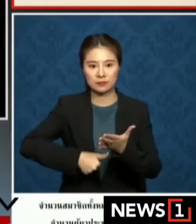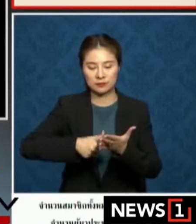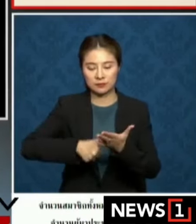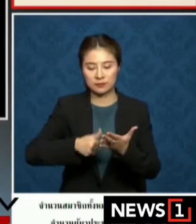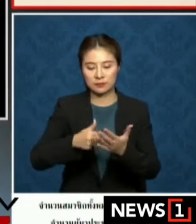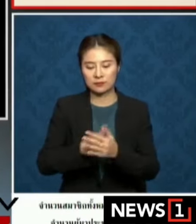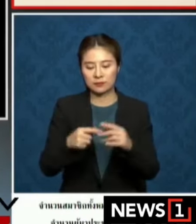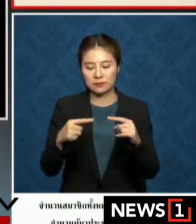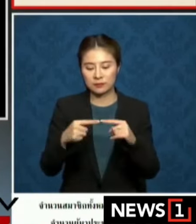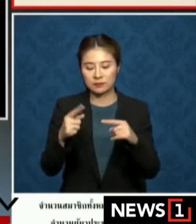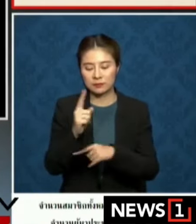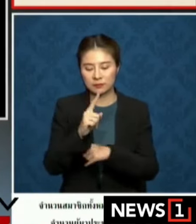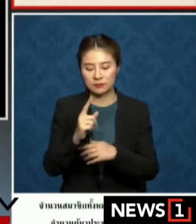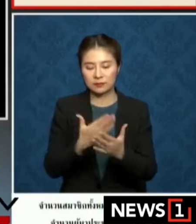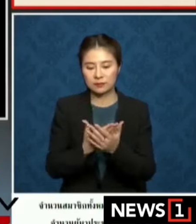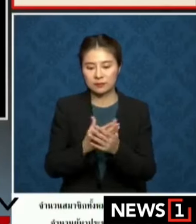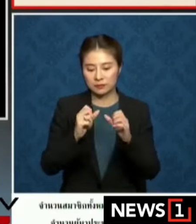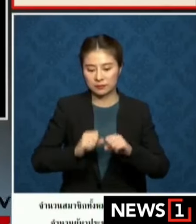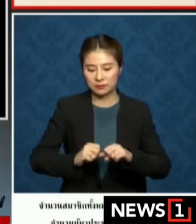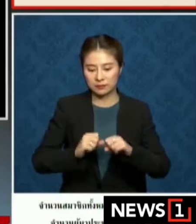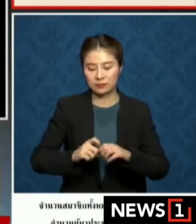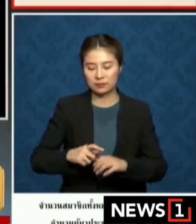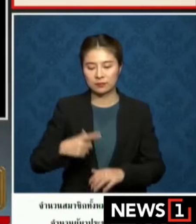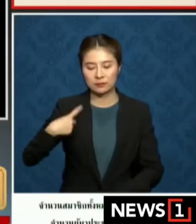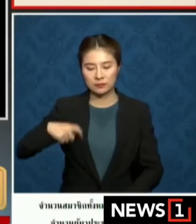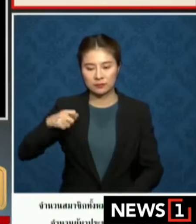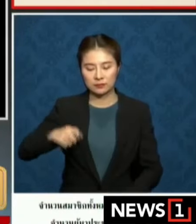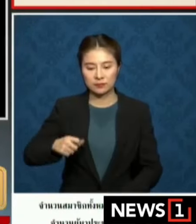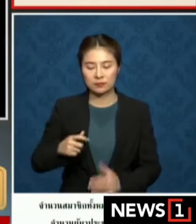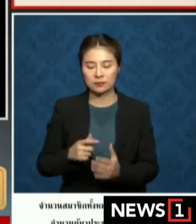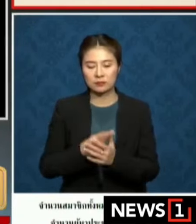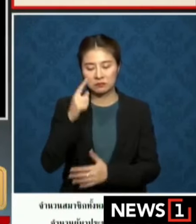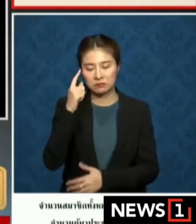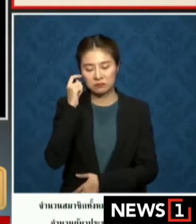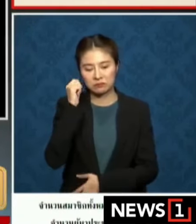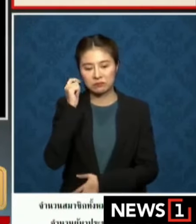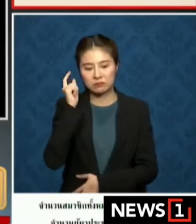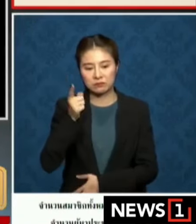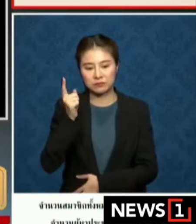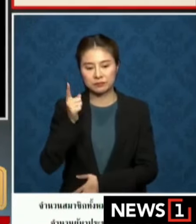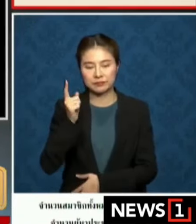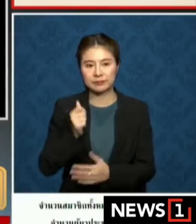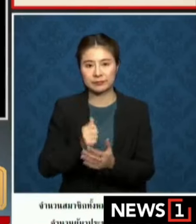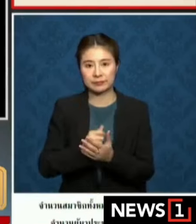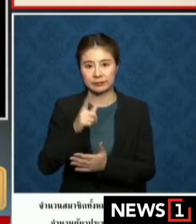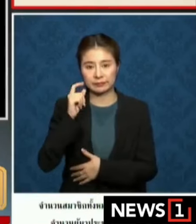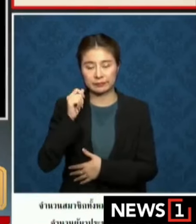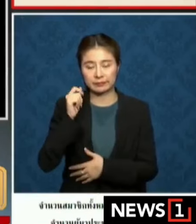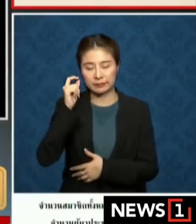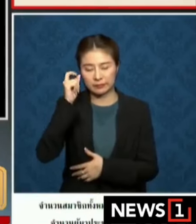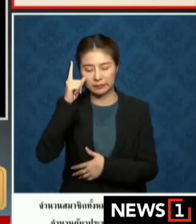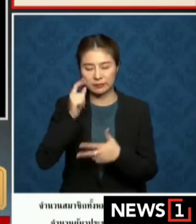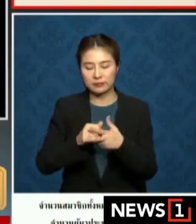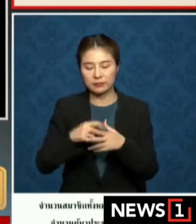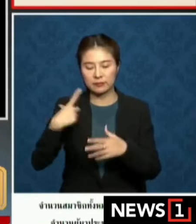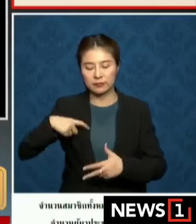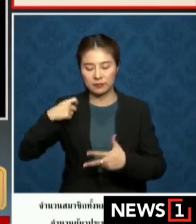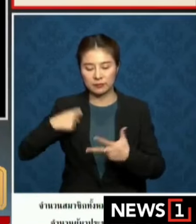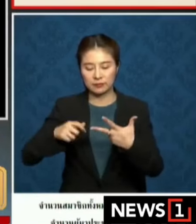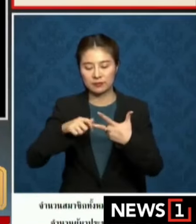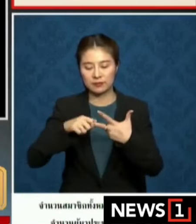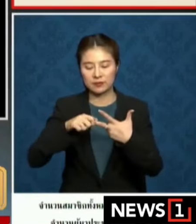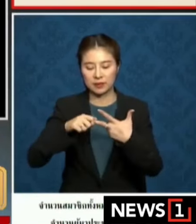ชำนาญพิเศษมา 200กับอีก 7หน้าด้วยกันนะคะเป็นคำพิพากษาเมื่อปี 2566ลงวันที่ 2มิถุนายนน่ะค่ะ